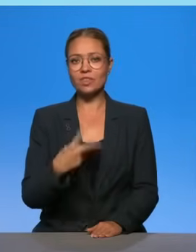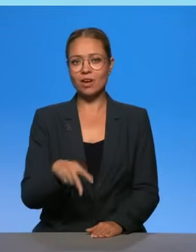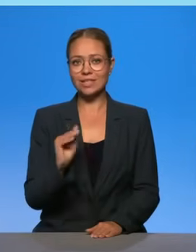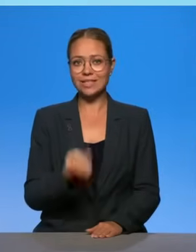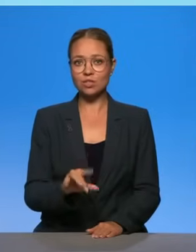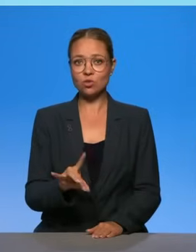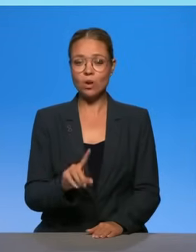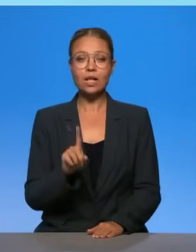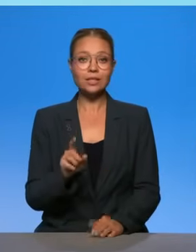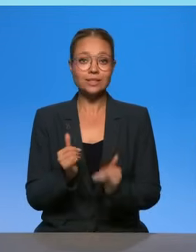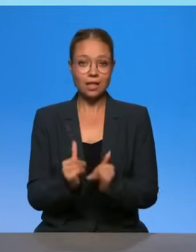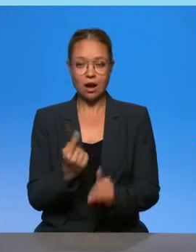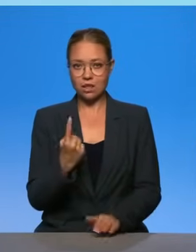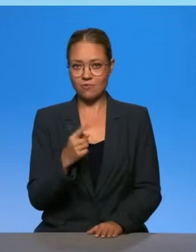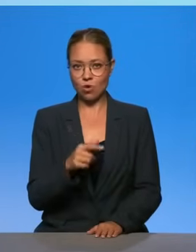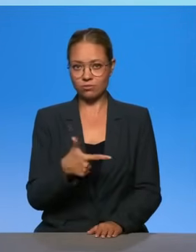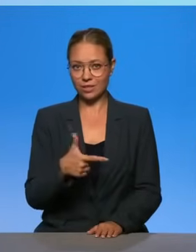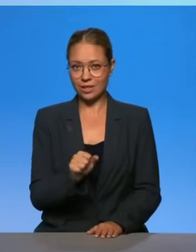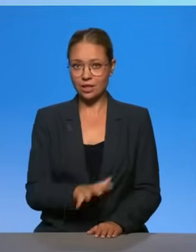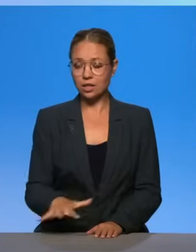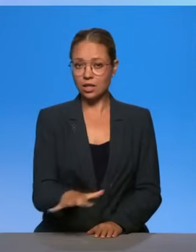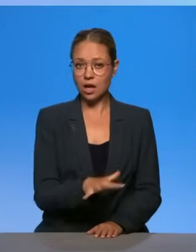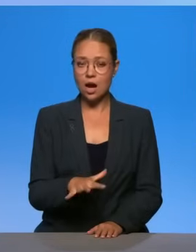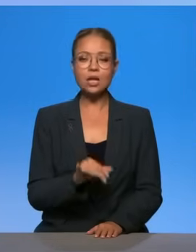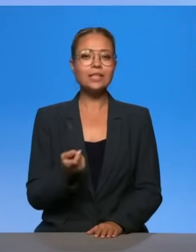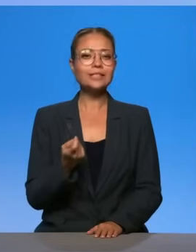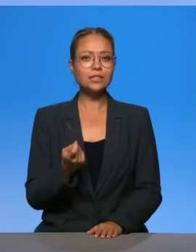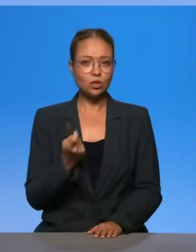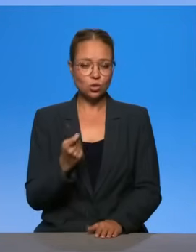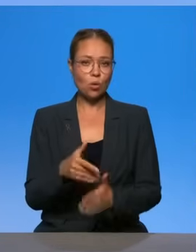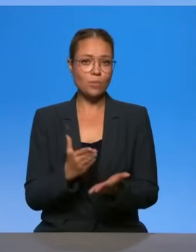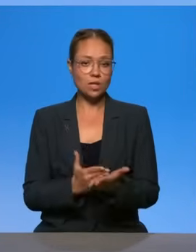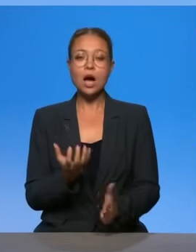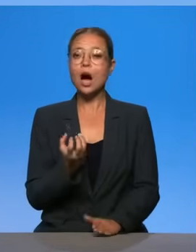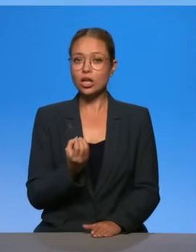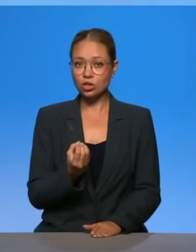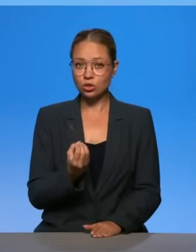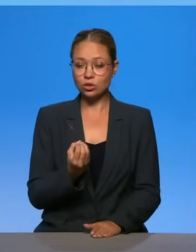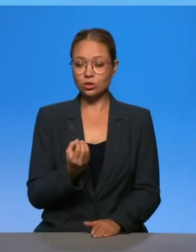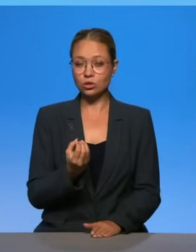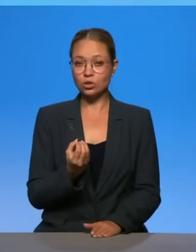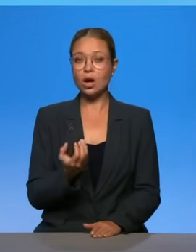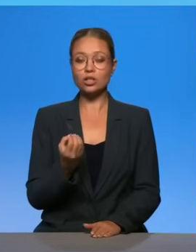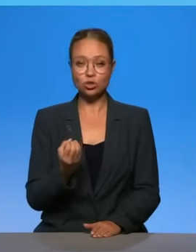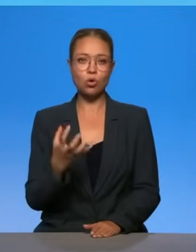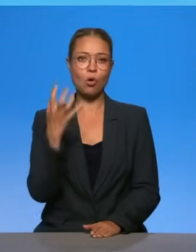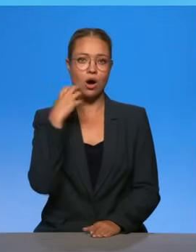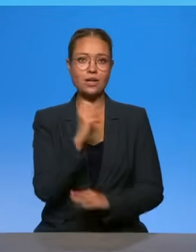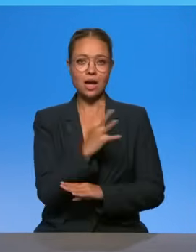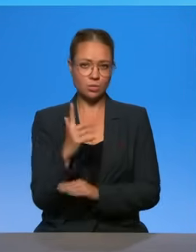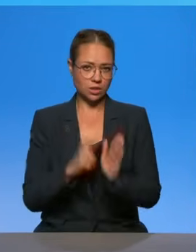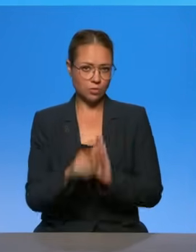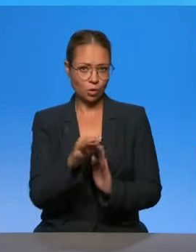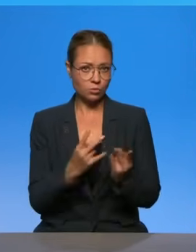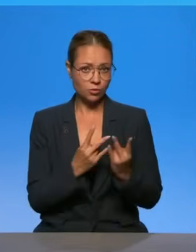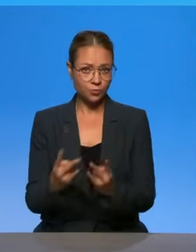на гектар. Надо сказать, что пострадало не только зерно. Майские заморозки повредили до 70% яблонь в центральной России, уничтожен